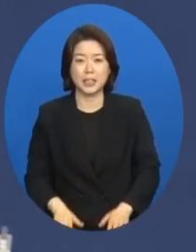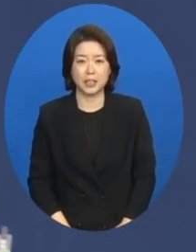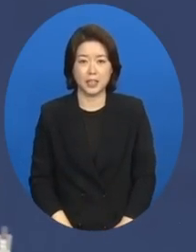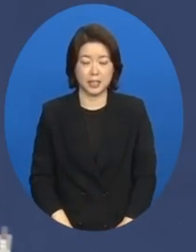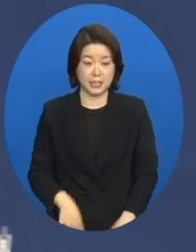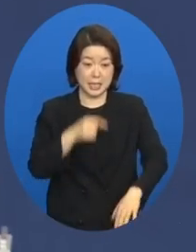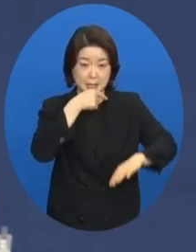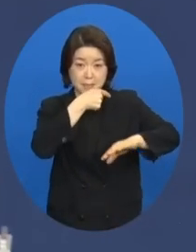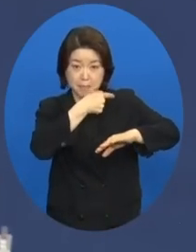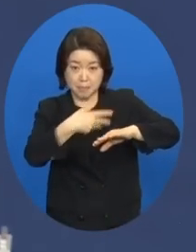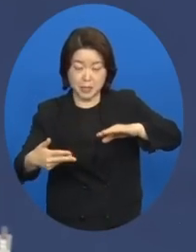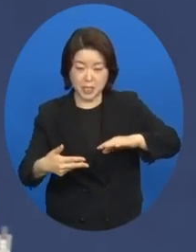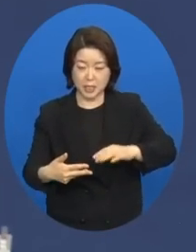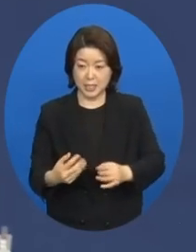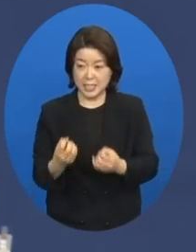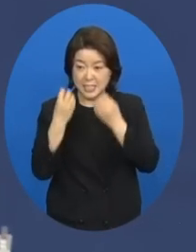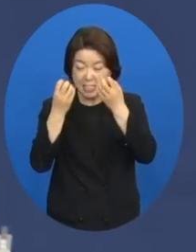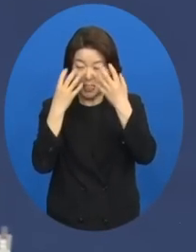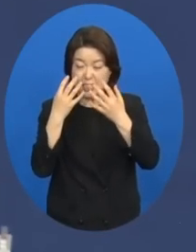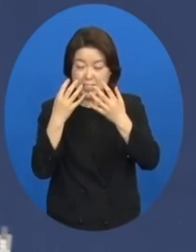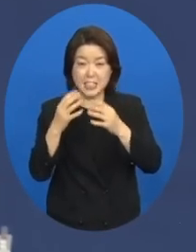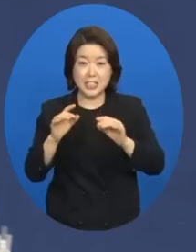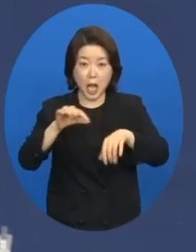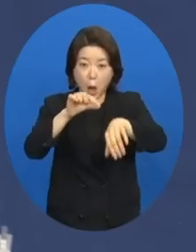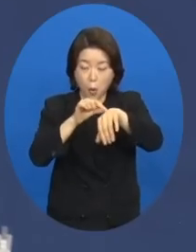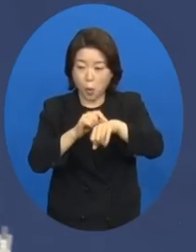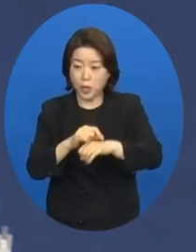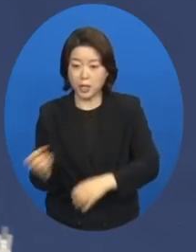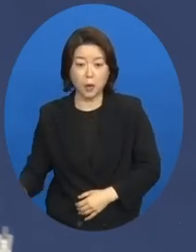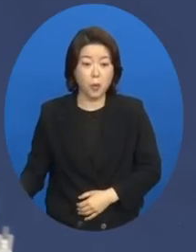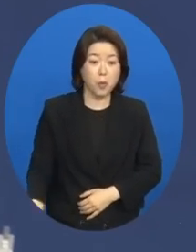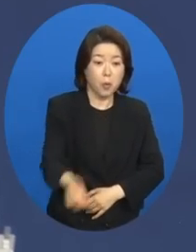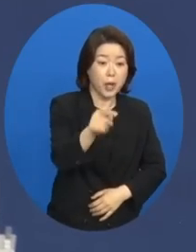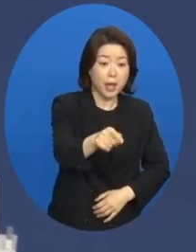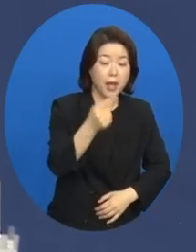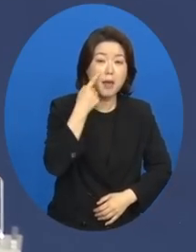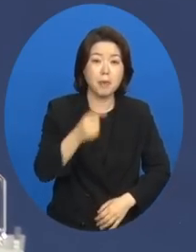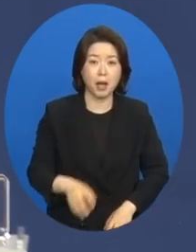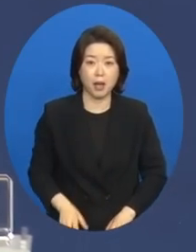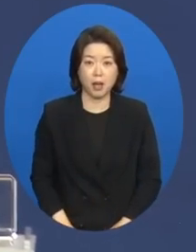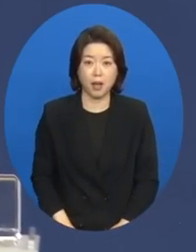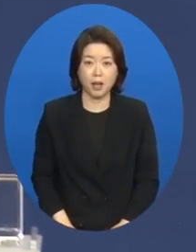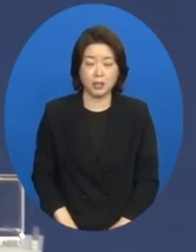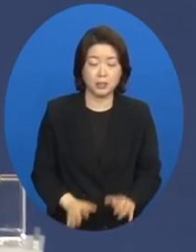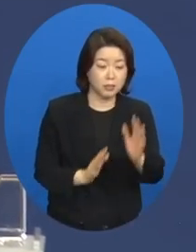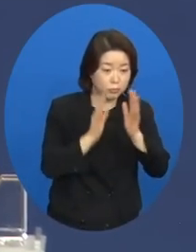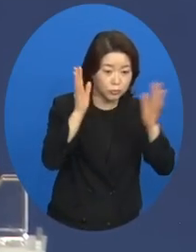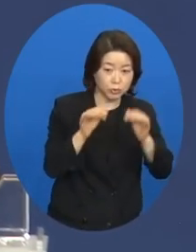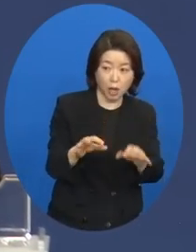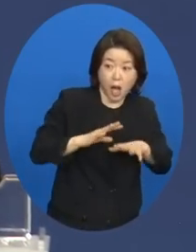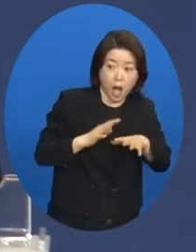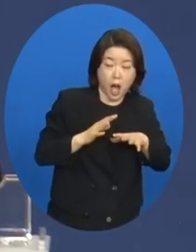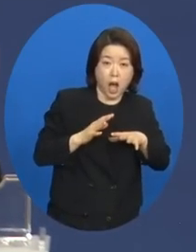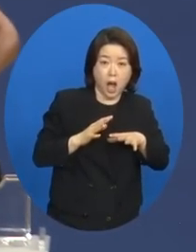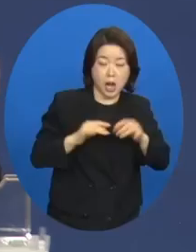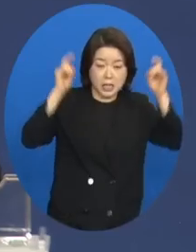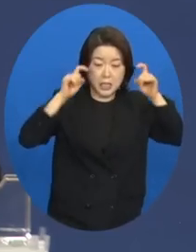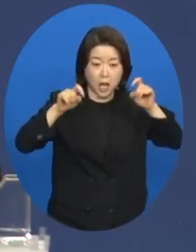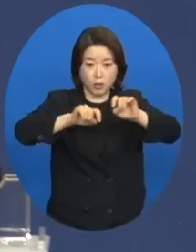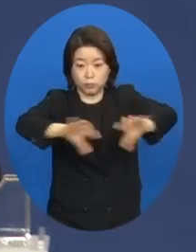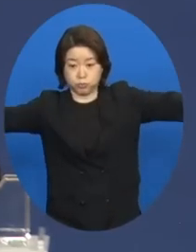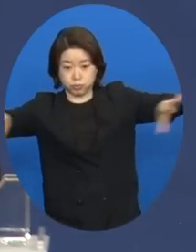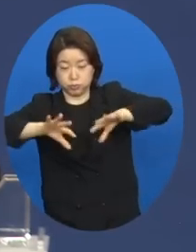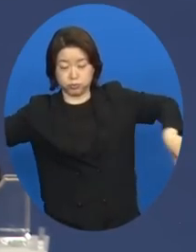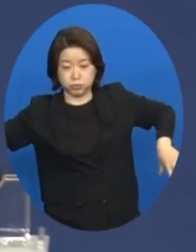뚝뚝 떨어지는 그 싱싱한 날고기를 양무리 가운데다 휙 던지면요, 초식동물인 양은 무서워서 놀래가지고 얼른